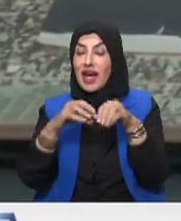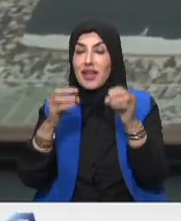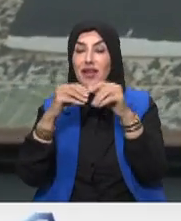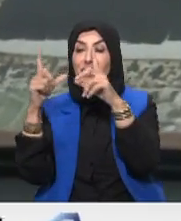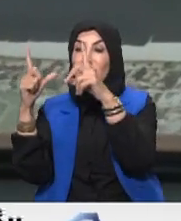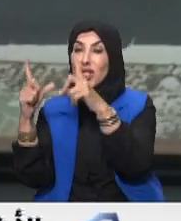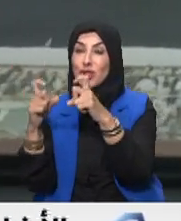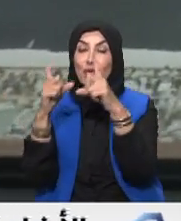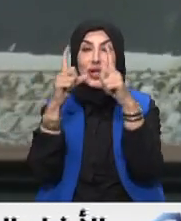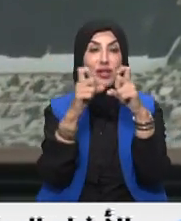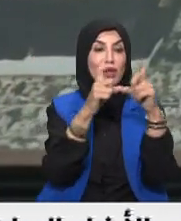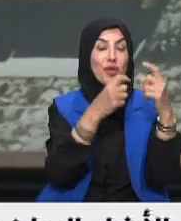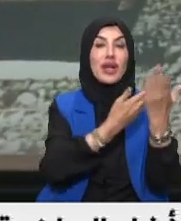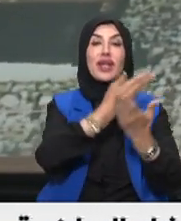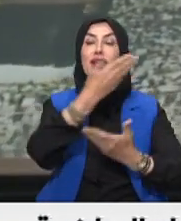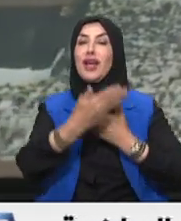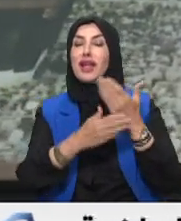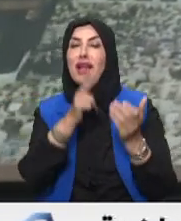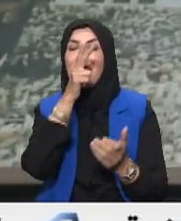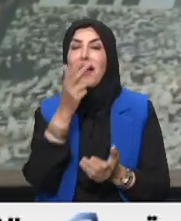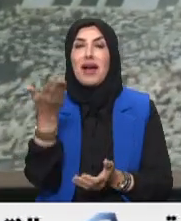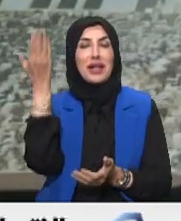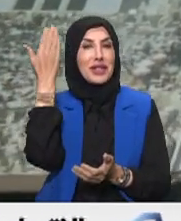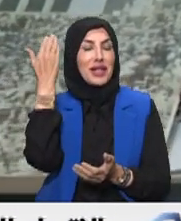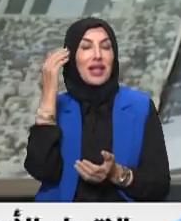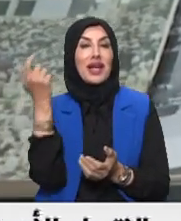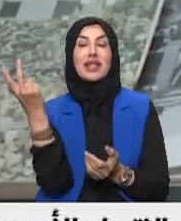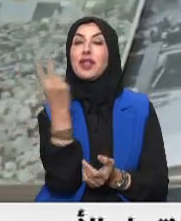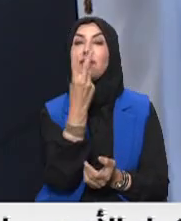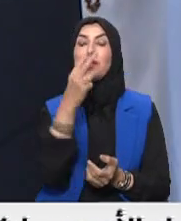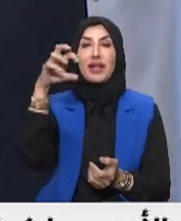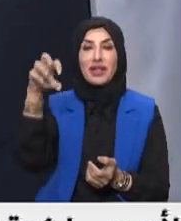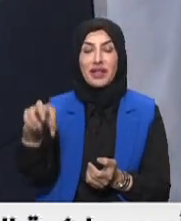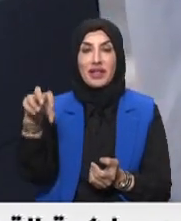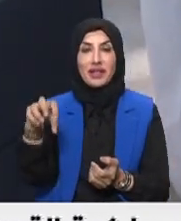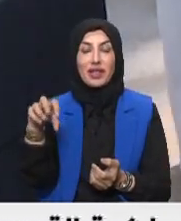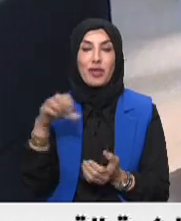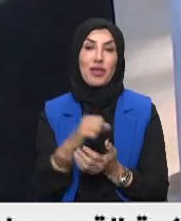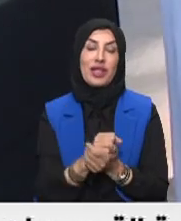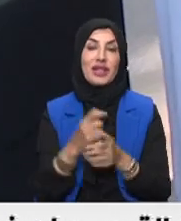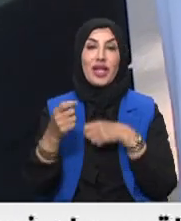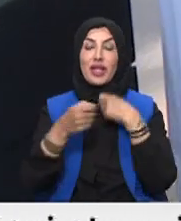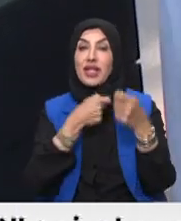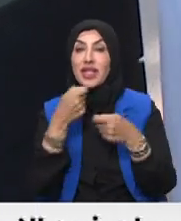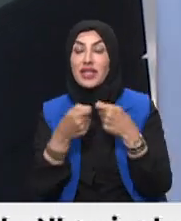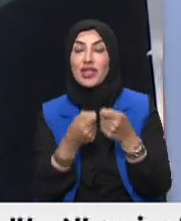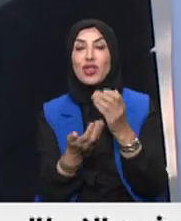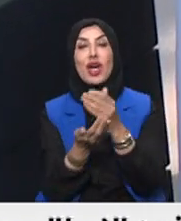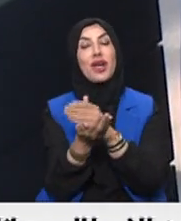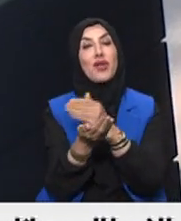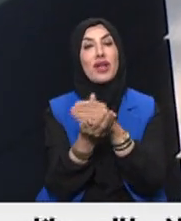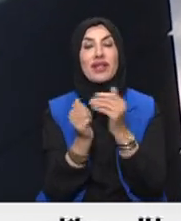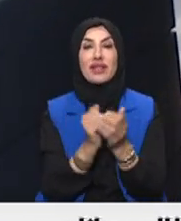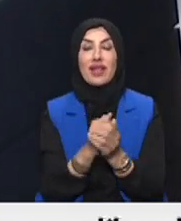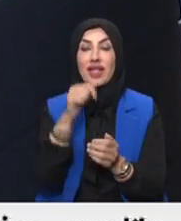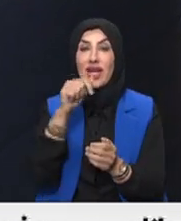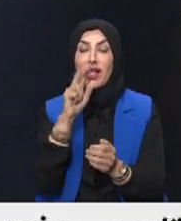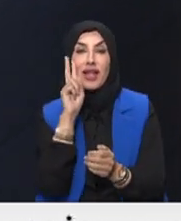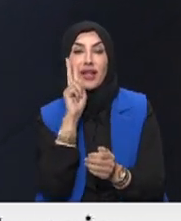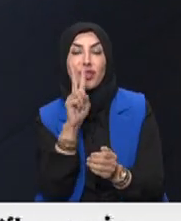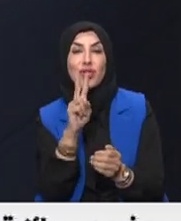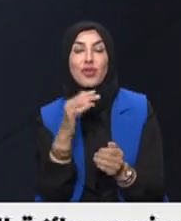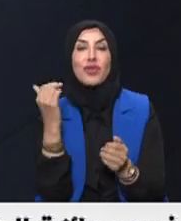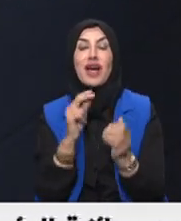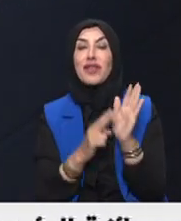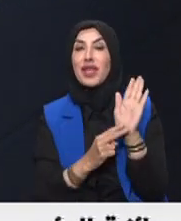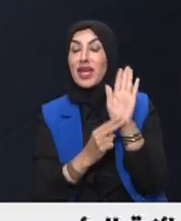جسدت العلاقات التاريخيه بين البلدين الصديقين على صعيد التجاره والاقتصاد الامر الذي ساهم